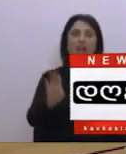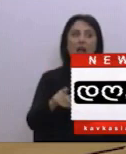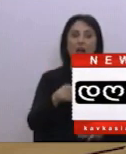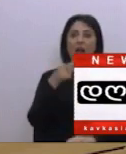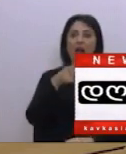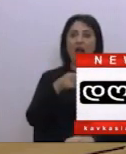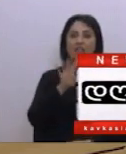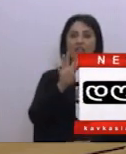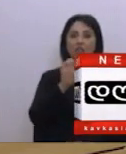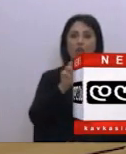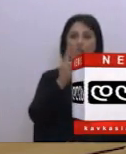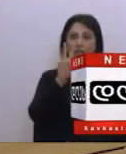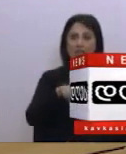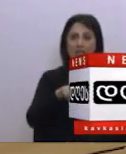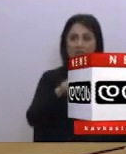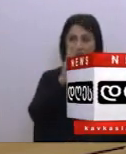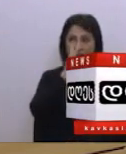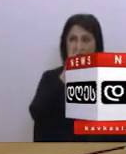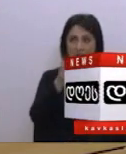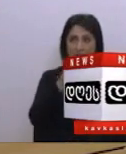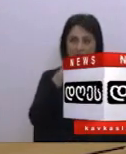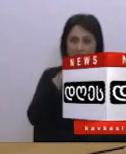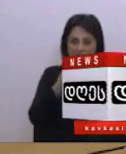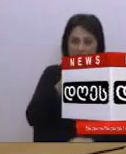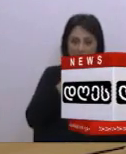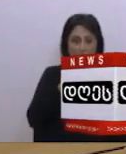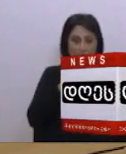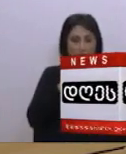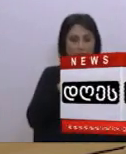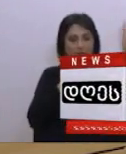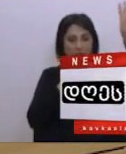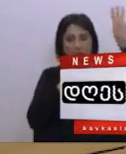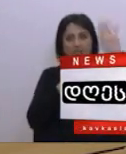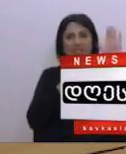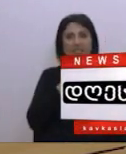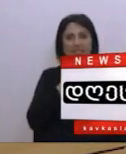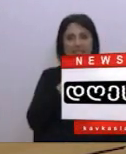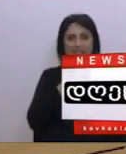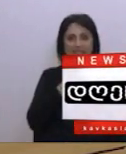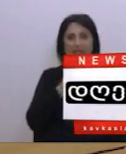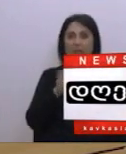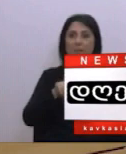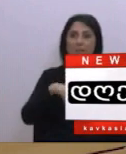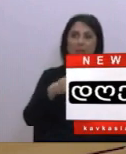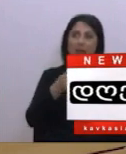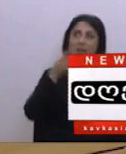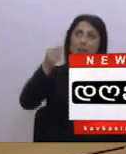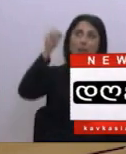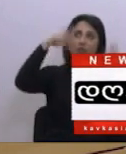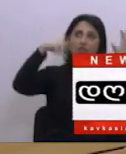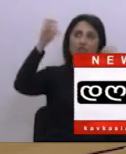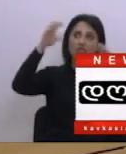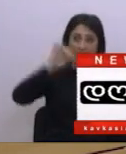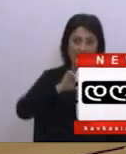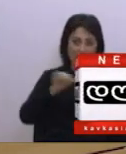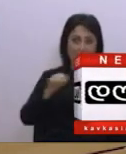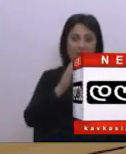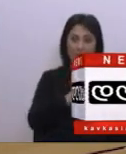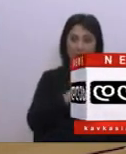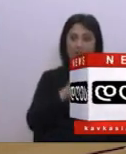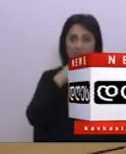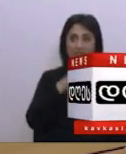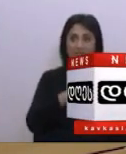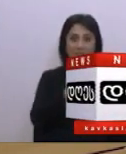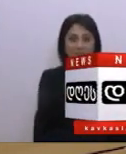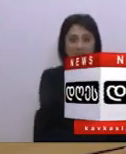ლარი, 1400 ლარი ხელზე ეს ხალხი იღებს 1000 ლარს, 400 ლარს ტოვებს ცენტრში. მერე გადაიხდიან კომუნალურებს და გმირები არიან რო